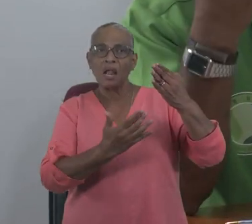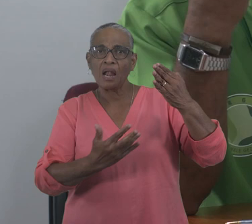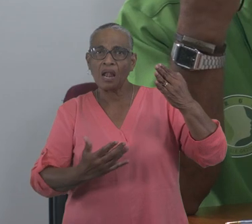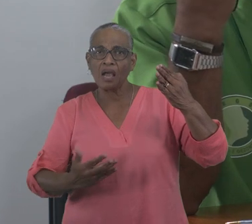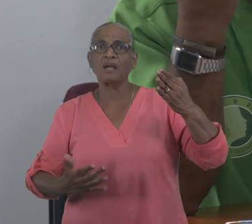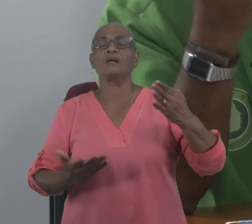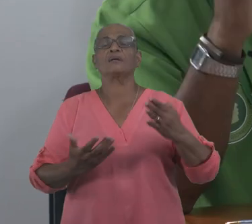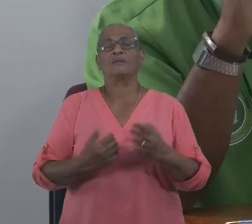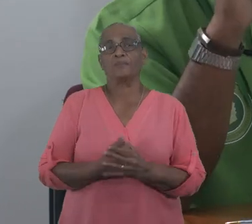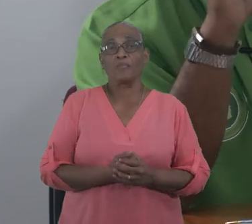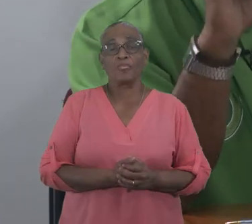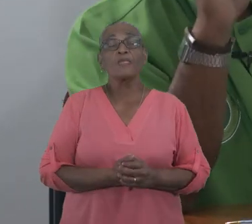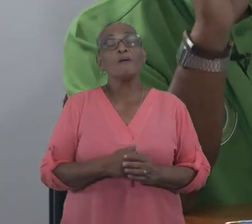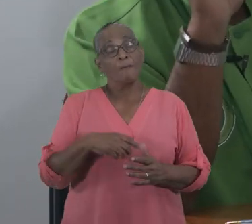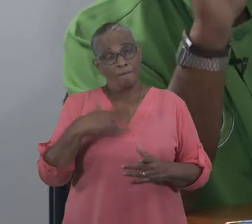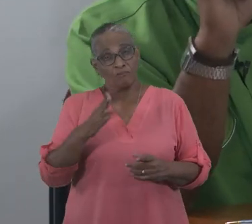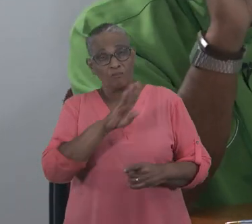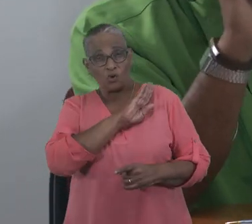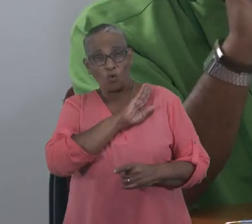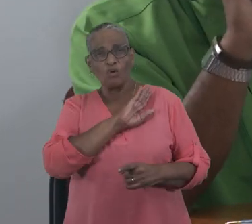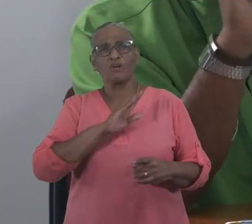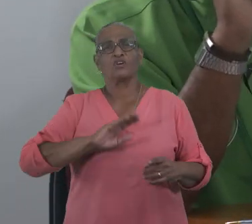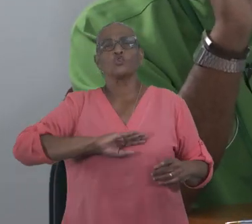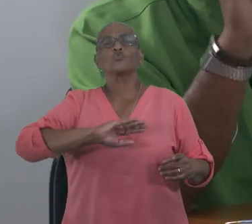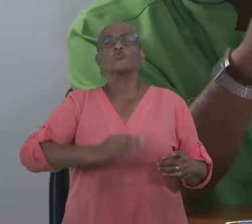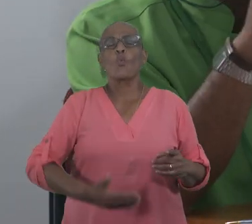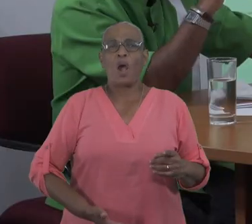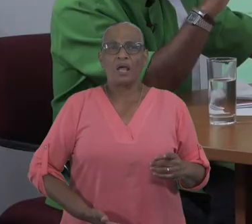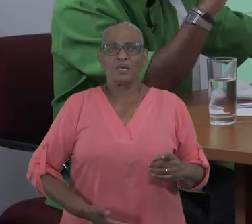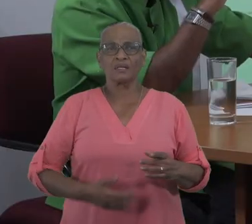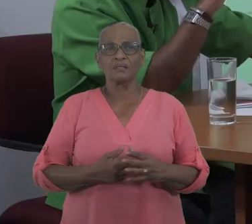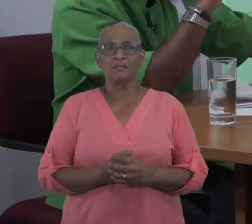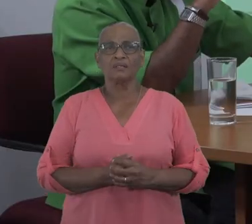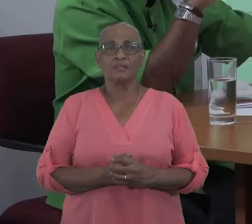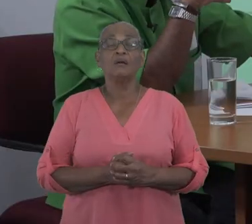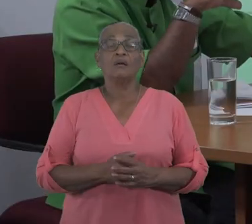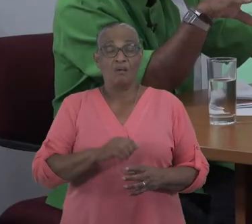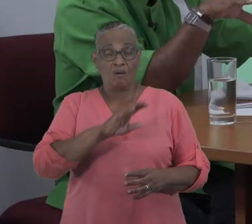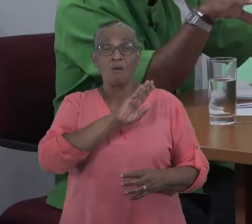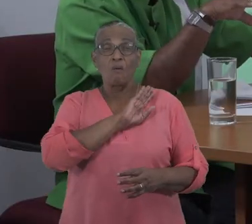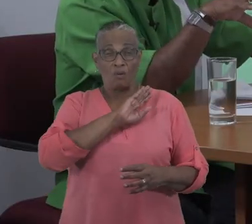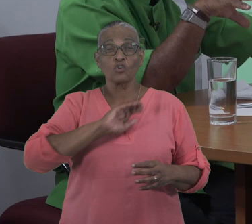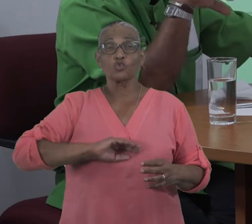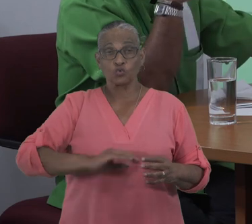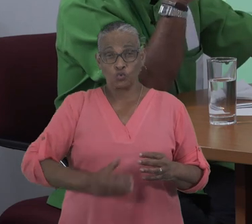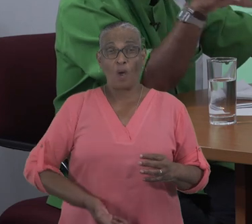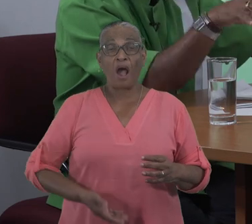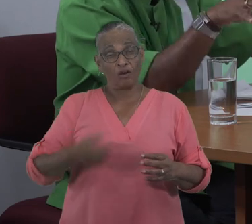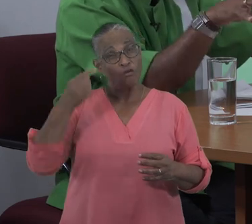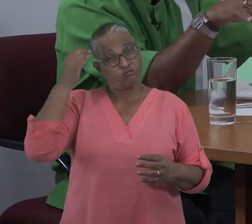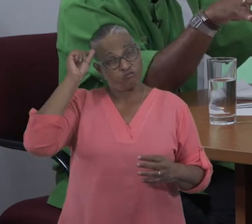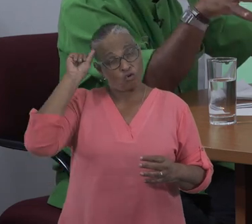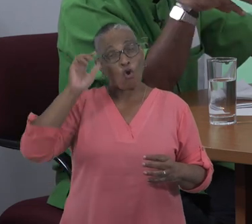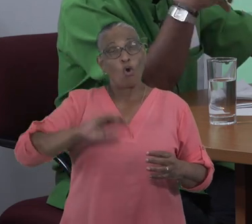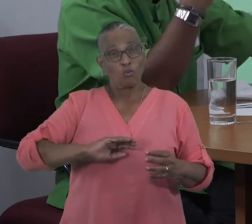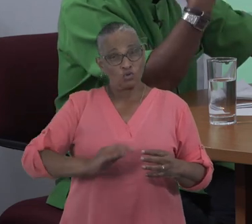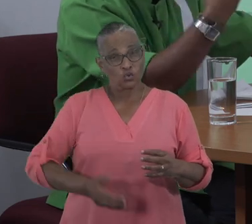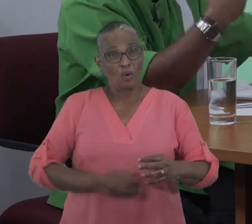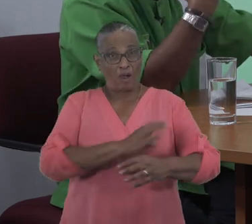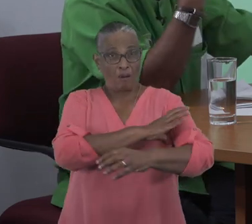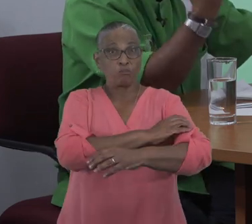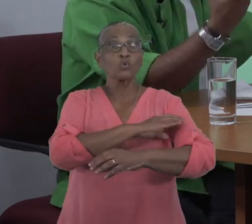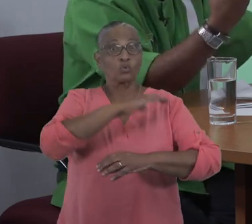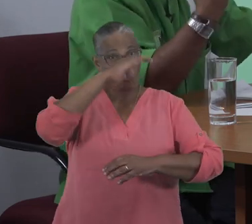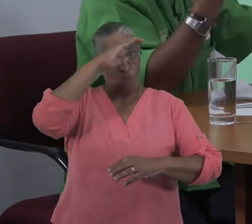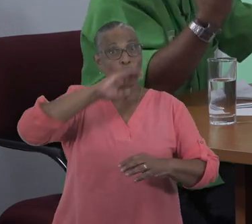ik zou willen afsluiten, maar toch meer bij een takwans aan over zwangerschap. Ja. Natuurlijk, je vrouw zei